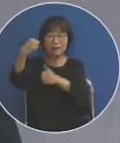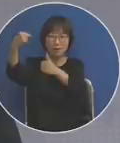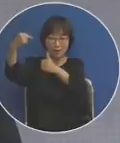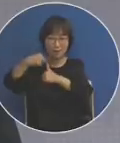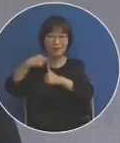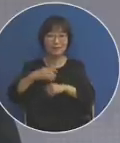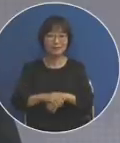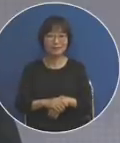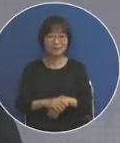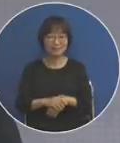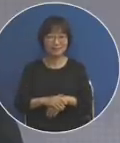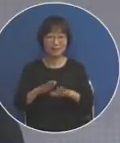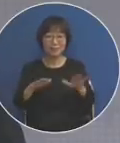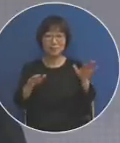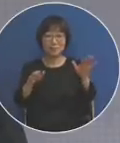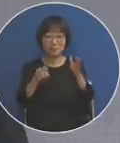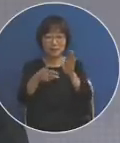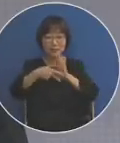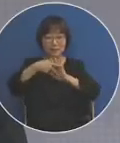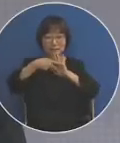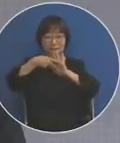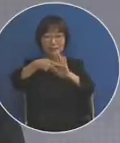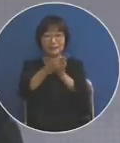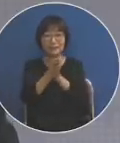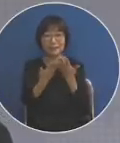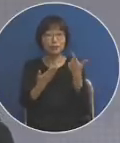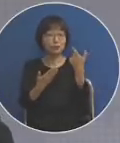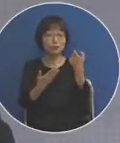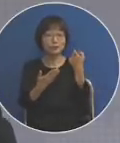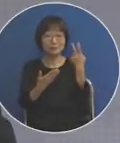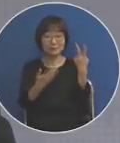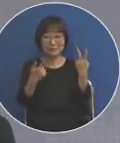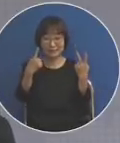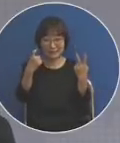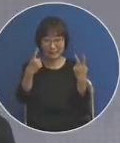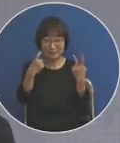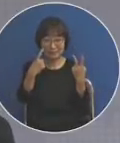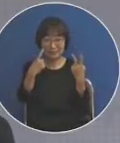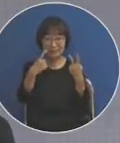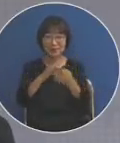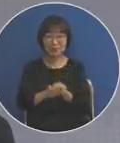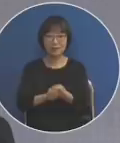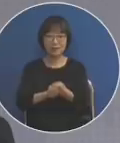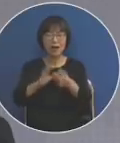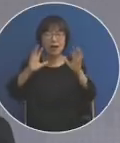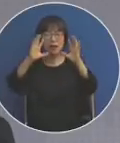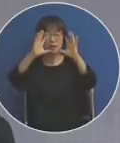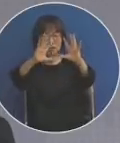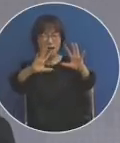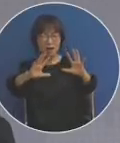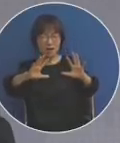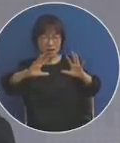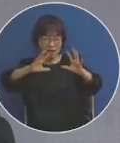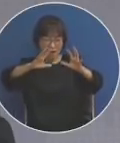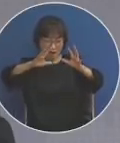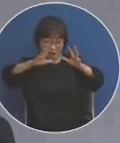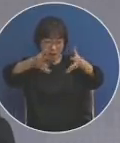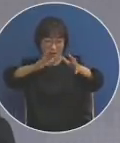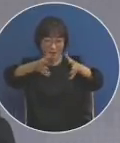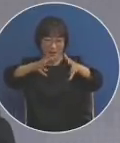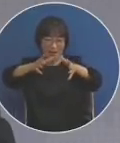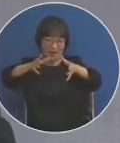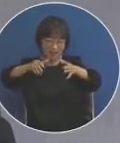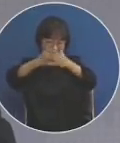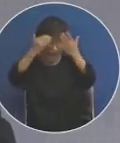그게 11절입니다. That's what we see in verse 11. 뭐라고 되어 있습니까? What does it say? 땅 끝까지 반포해라. It says to proclaim